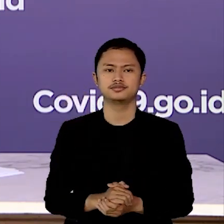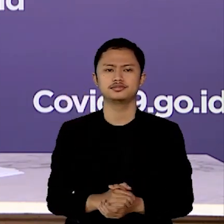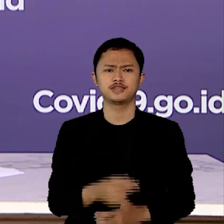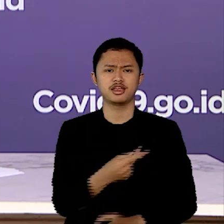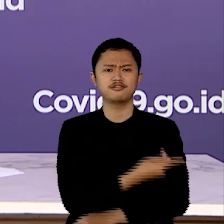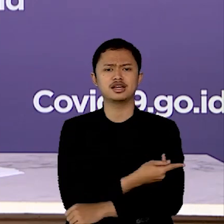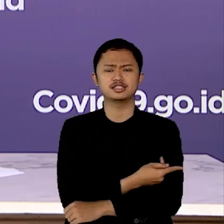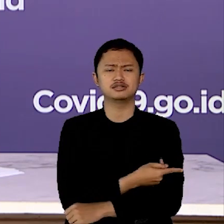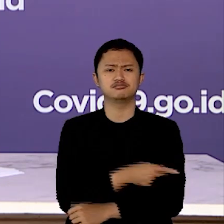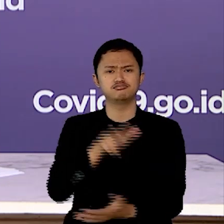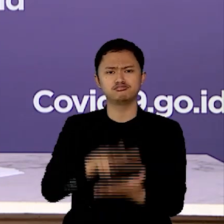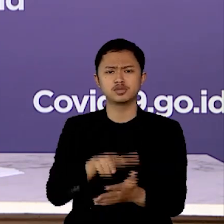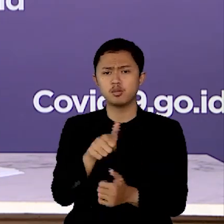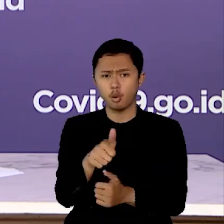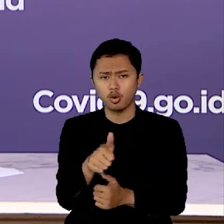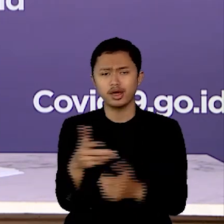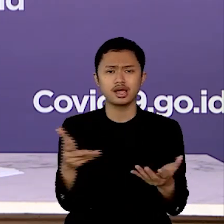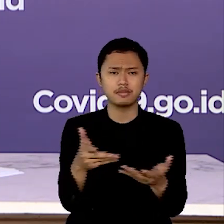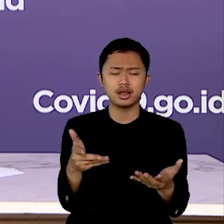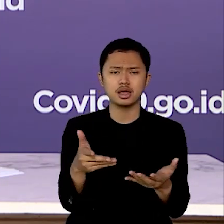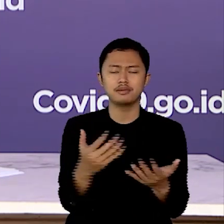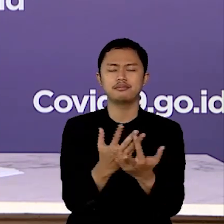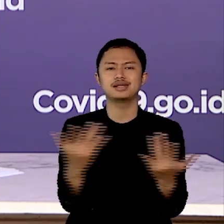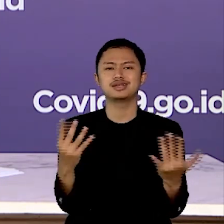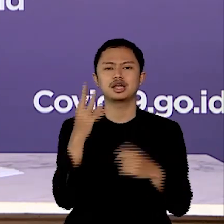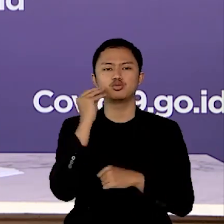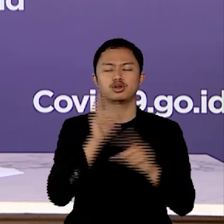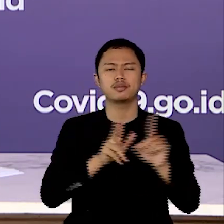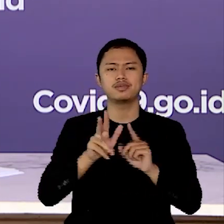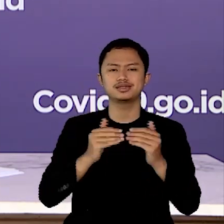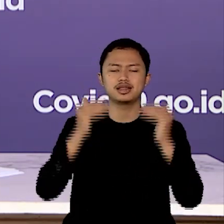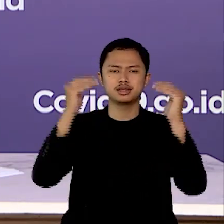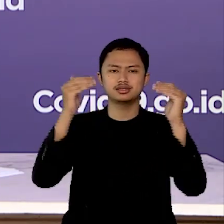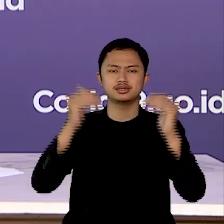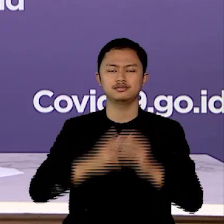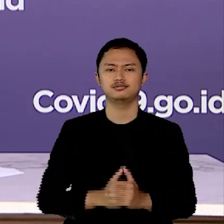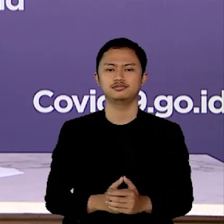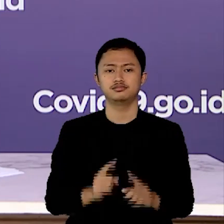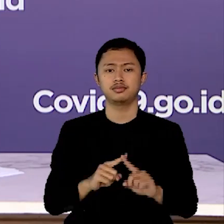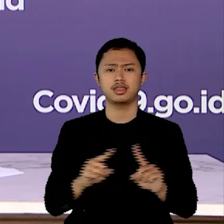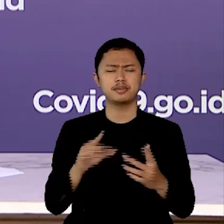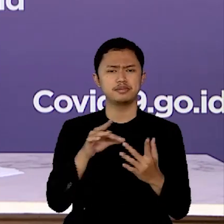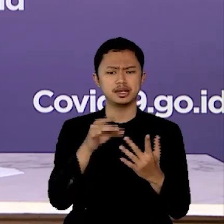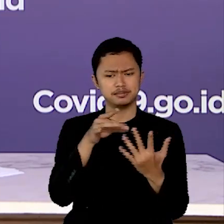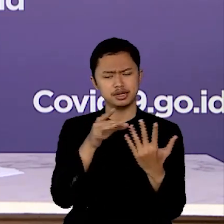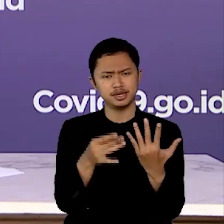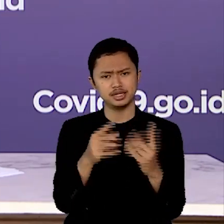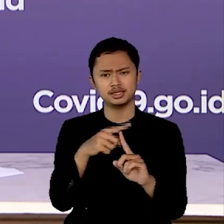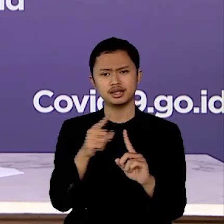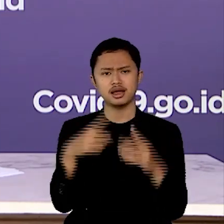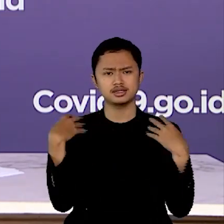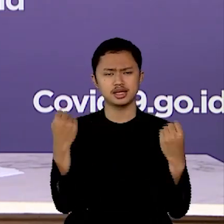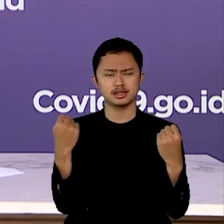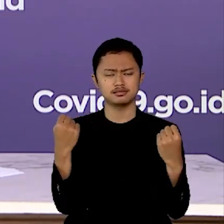vaksinasi diputuskan boleh diberikan kepada seluruh penduduk usia 18tahun keatas dengan tetap memprioritaskan tenaga